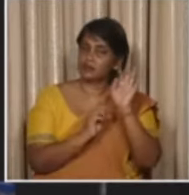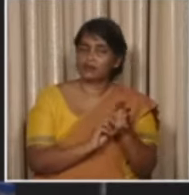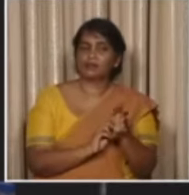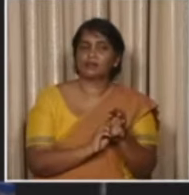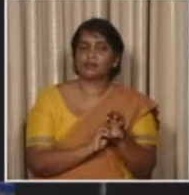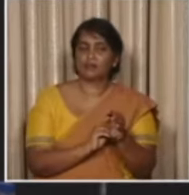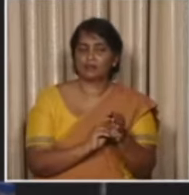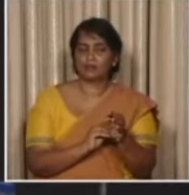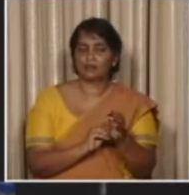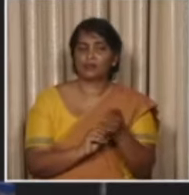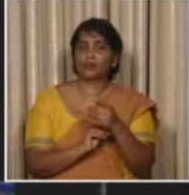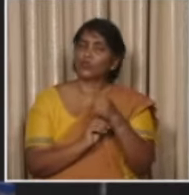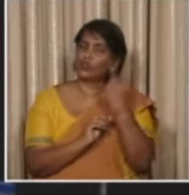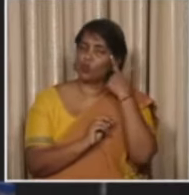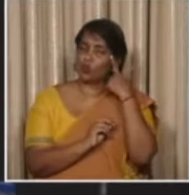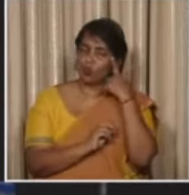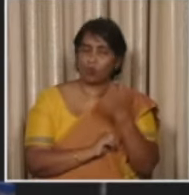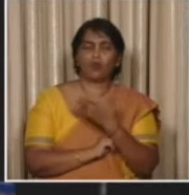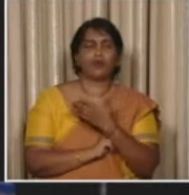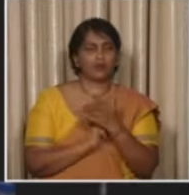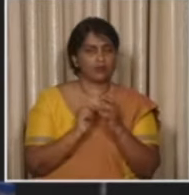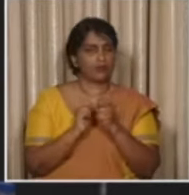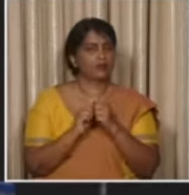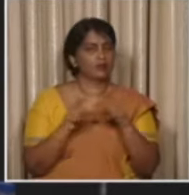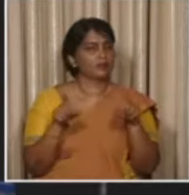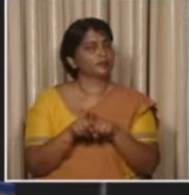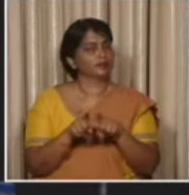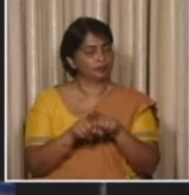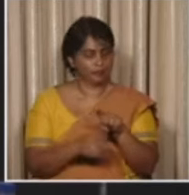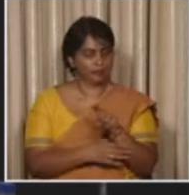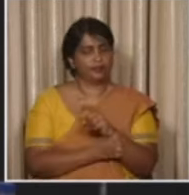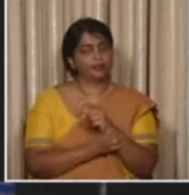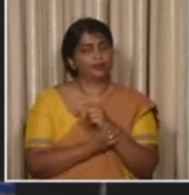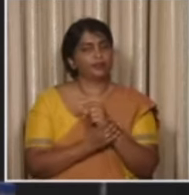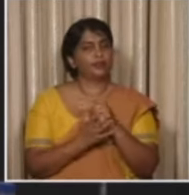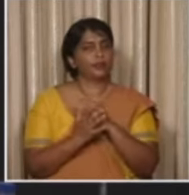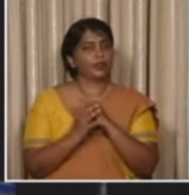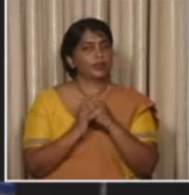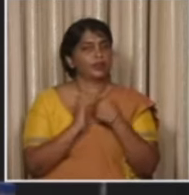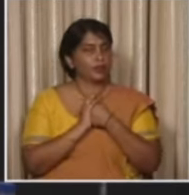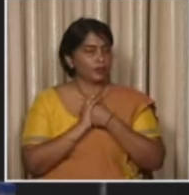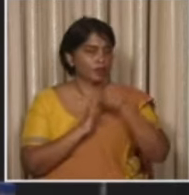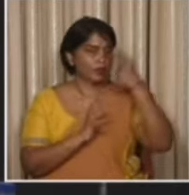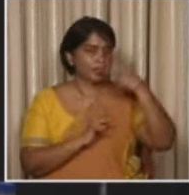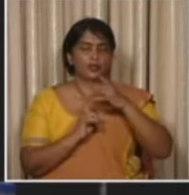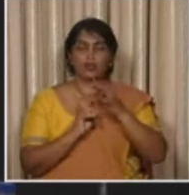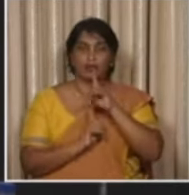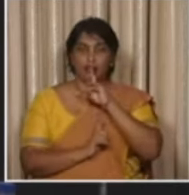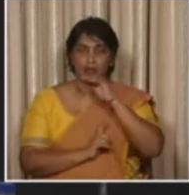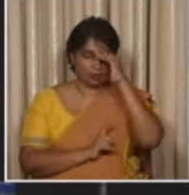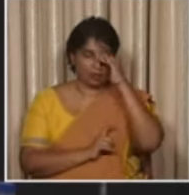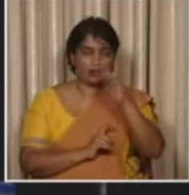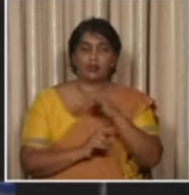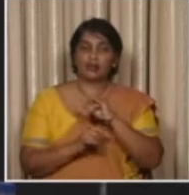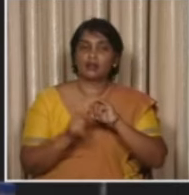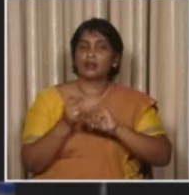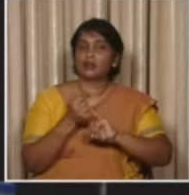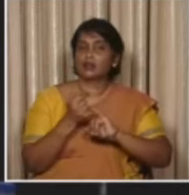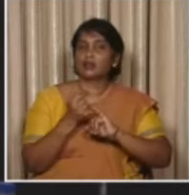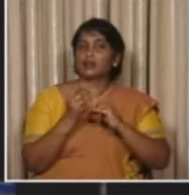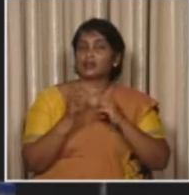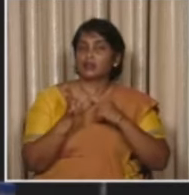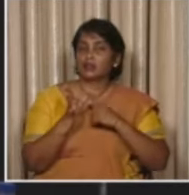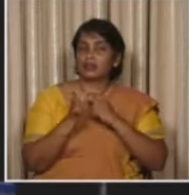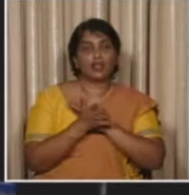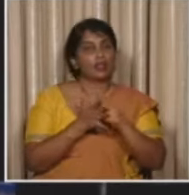මේ පිළිබඳව දැනගෙන හිටියා. ඊට අමතරව ගරු සභා නියෝජ්‍ය කතානායකතුමනි සහරා ජස්මින්